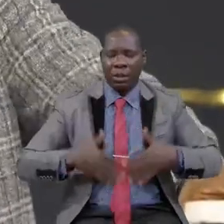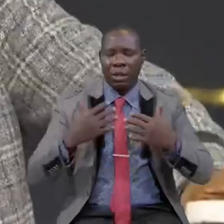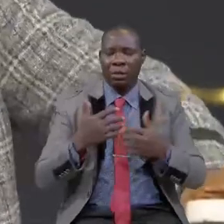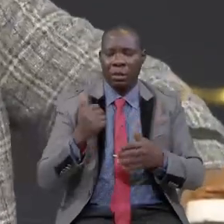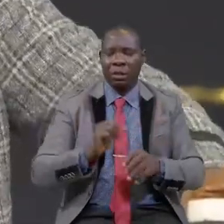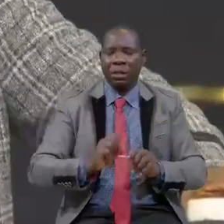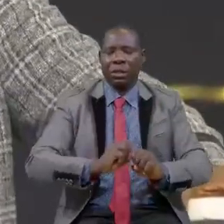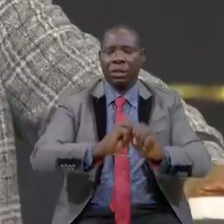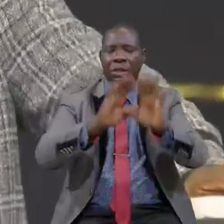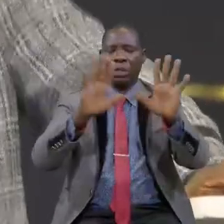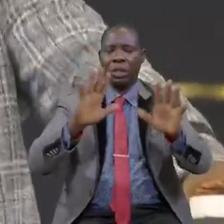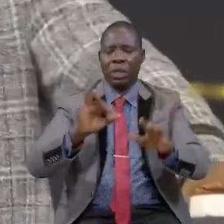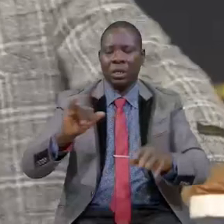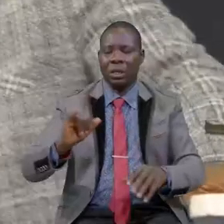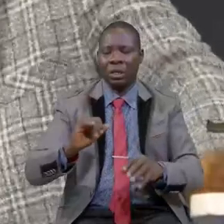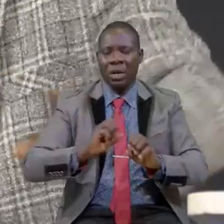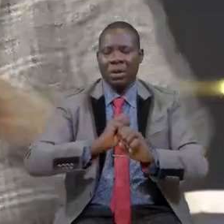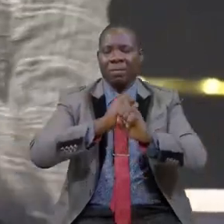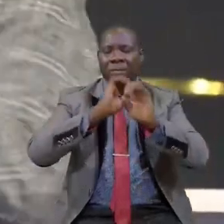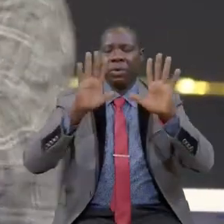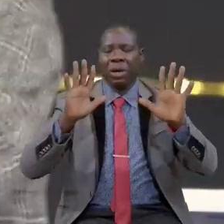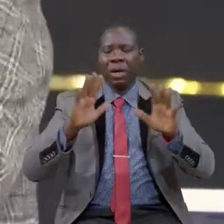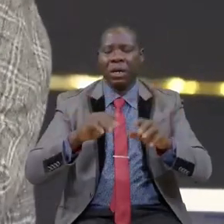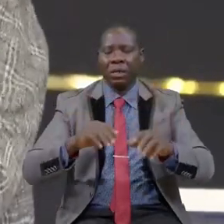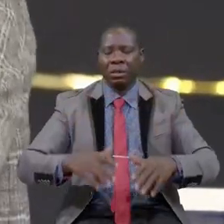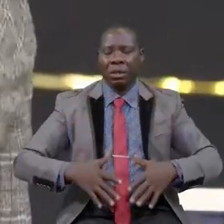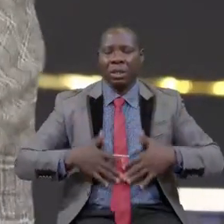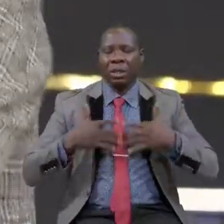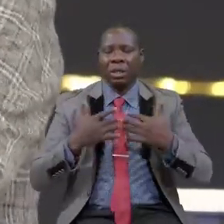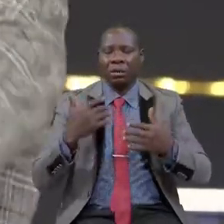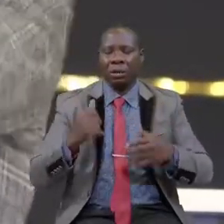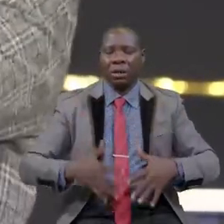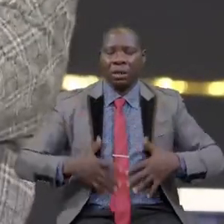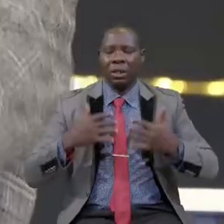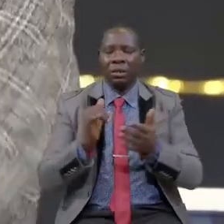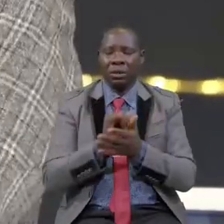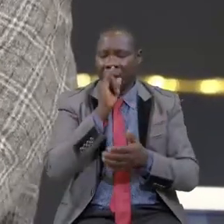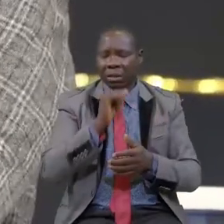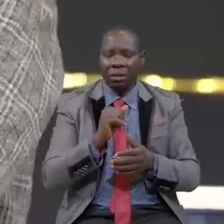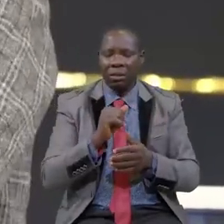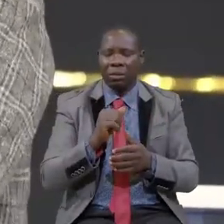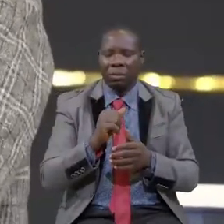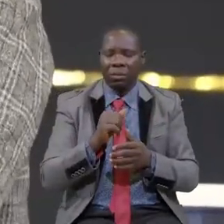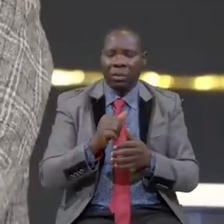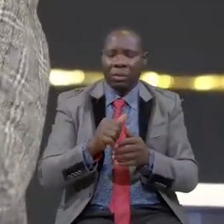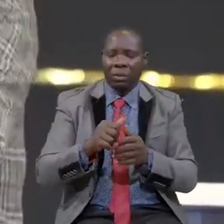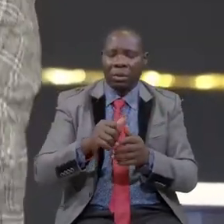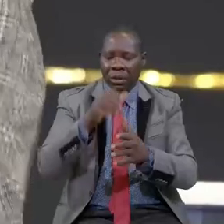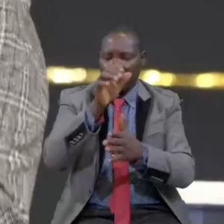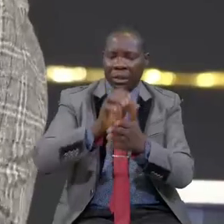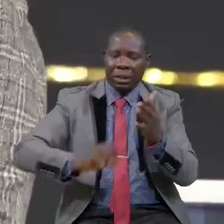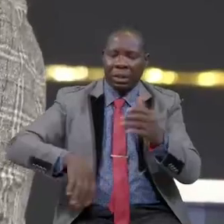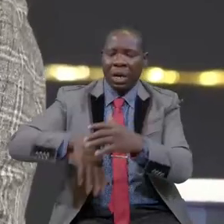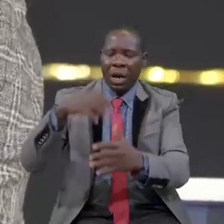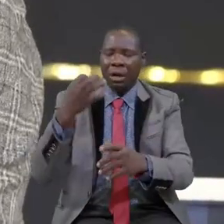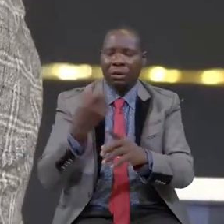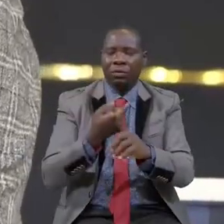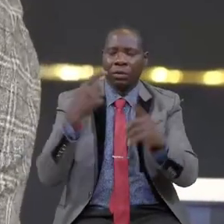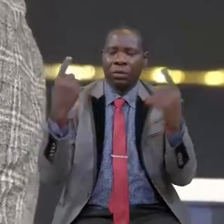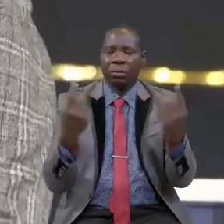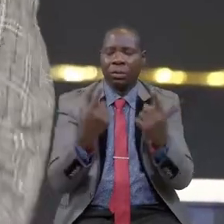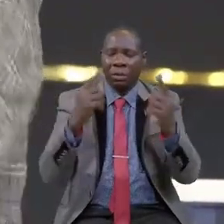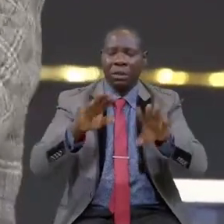vie radieuse et une vie qui a été retirée du péché.